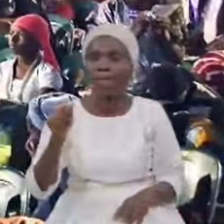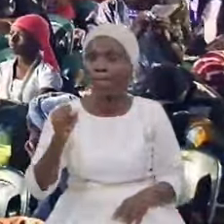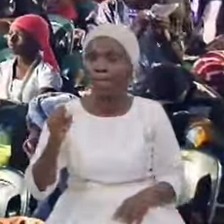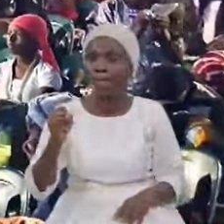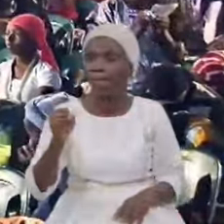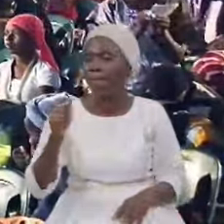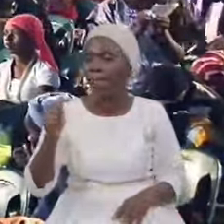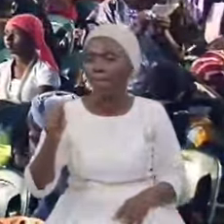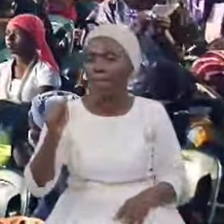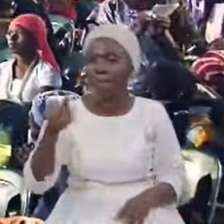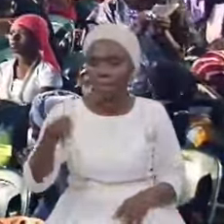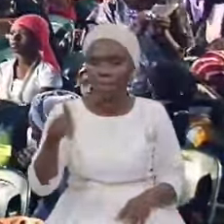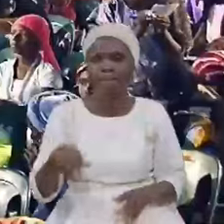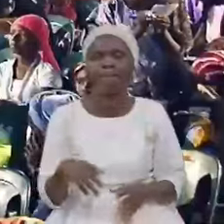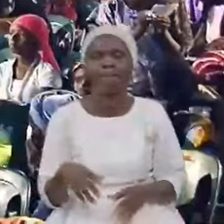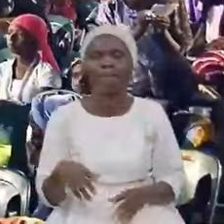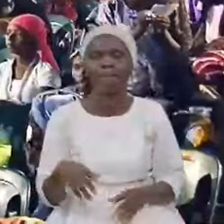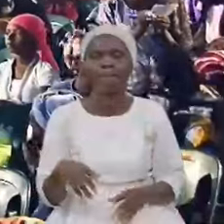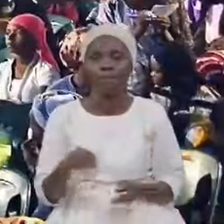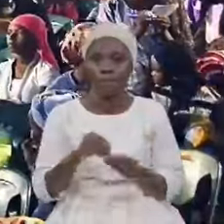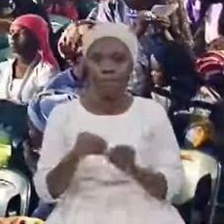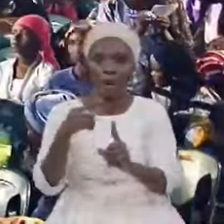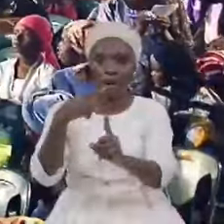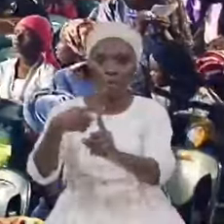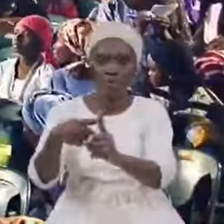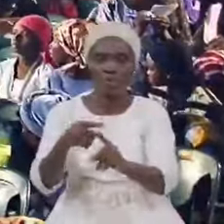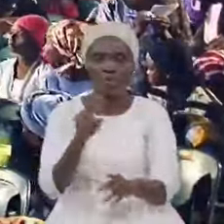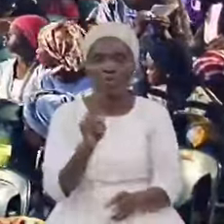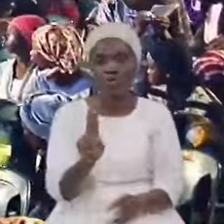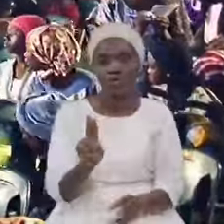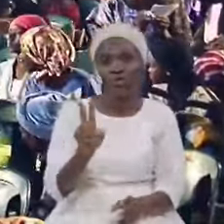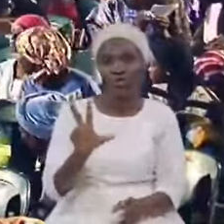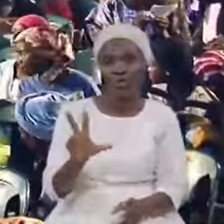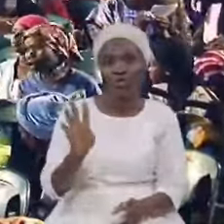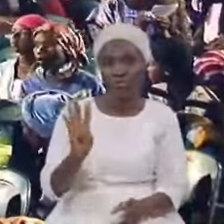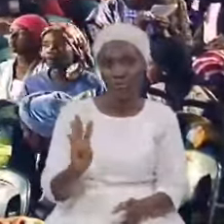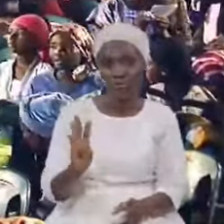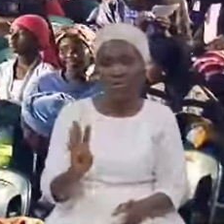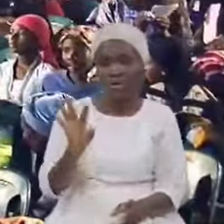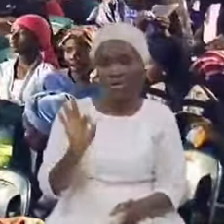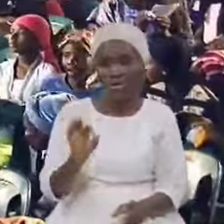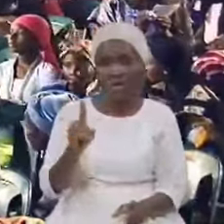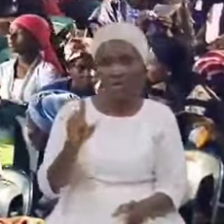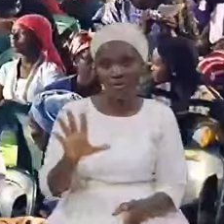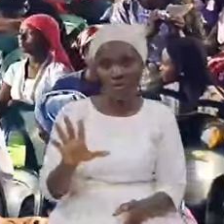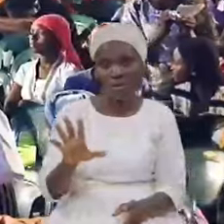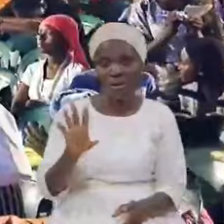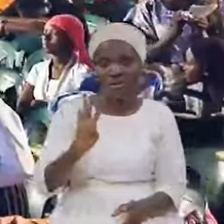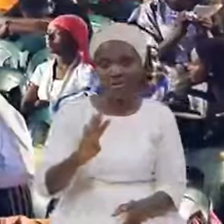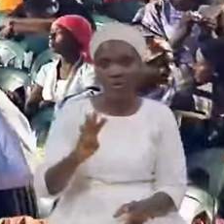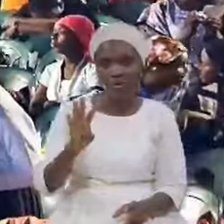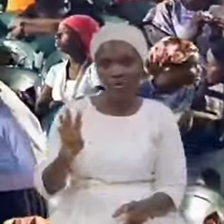aider dans votre nouvelle marche avec le Seigneur. Ou bien, vous pouvez également nous contacter ou envoyer des